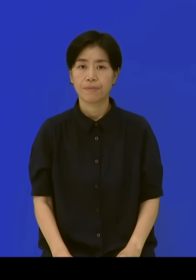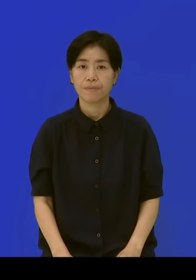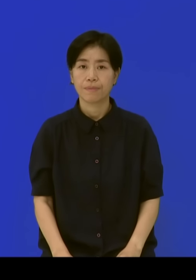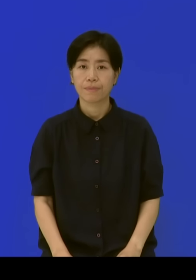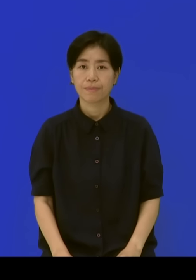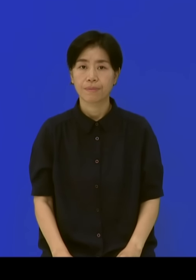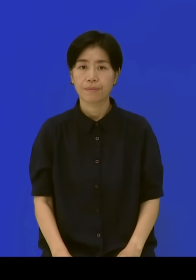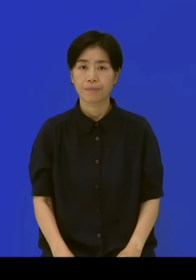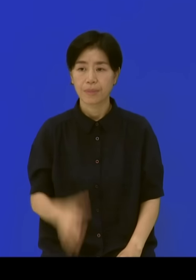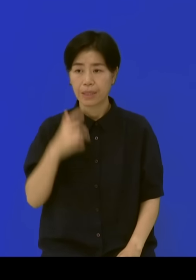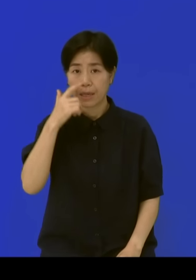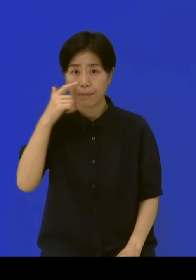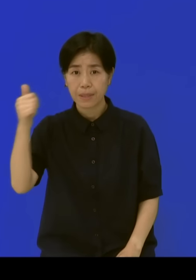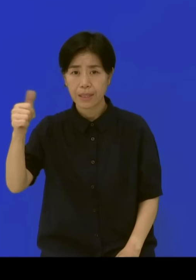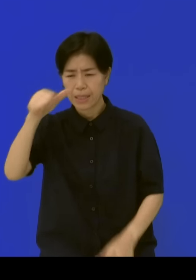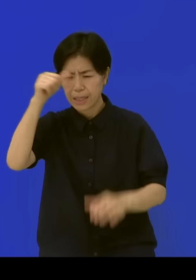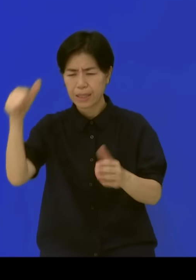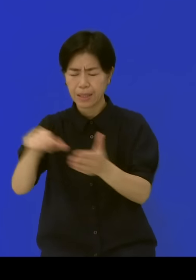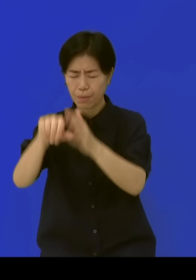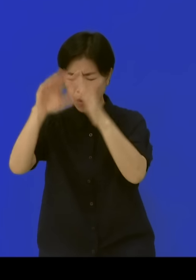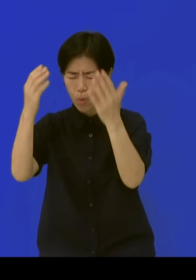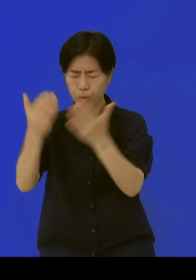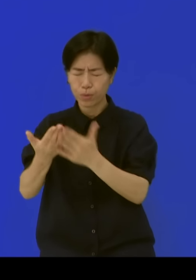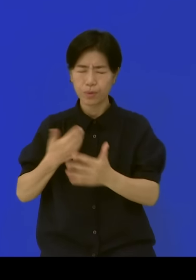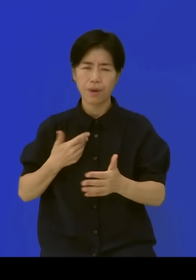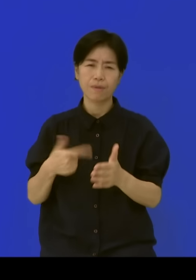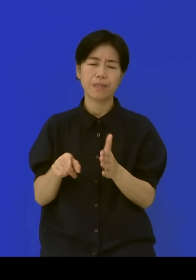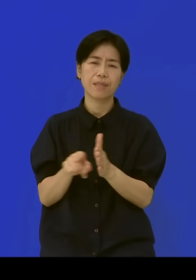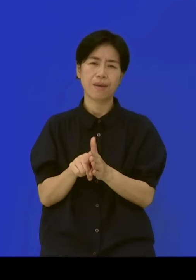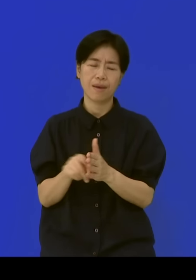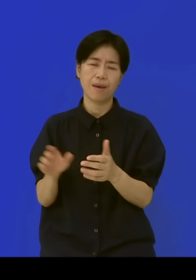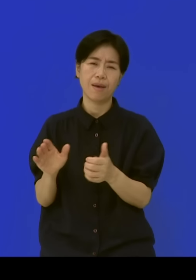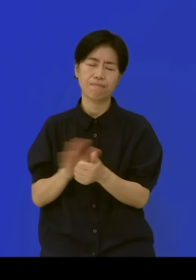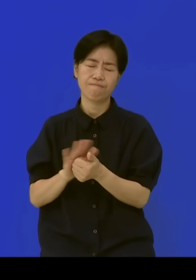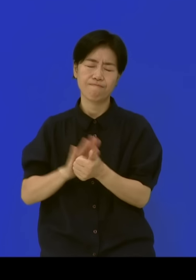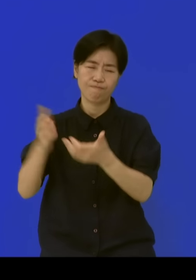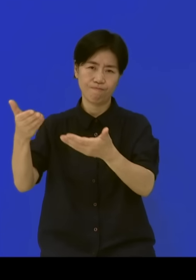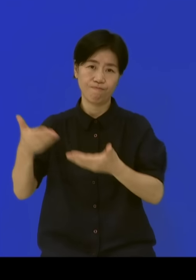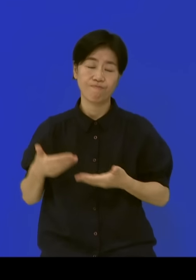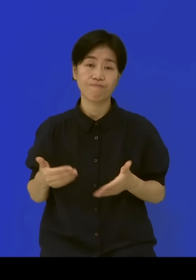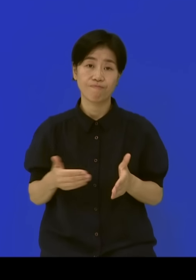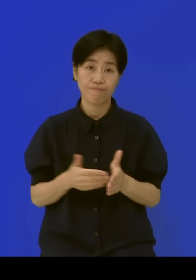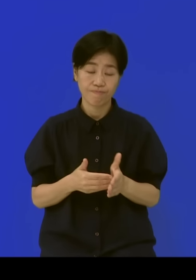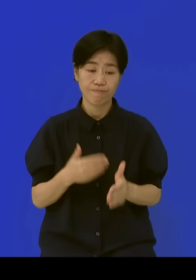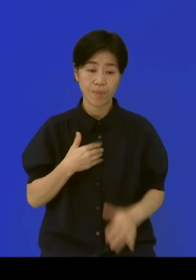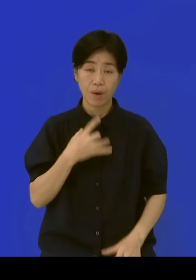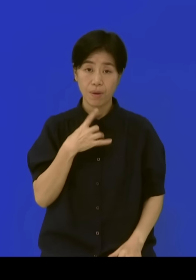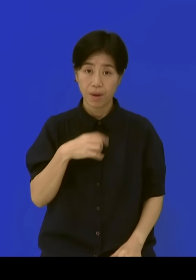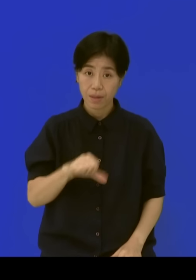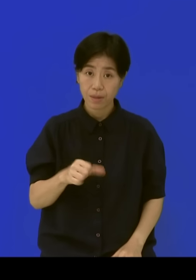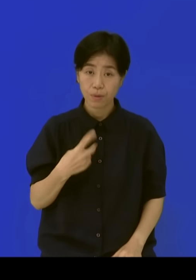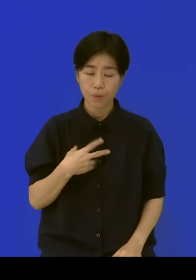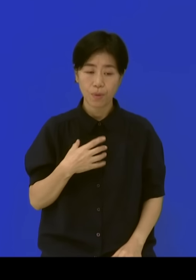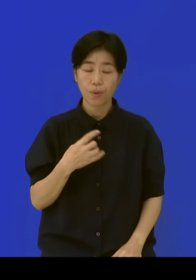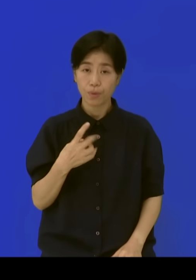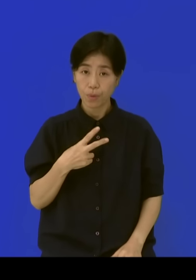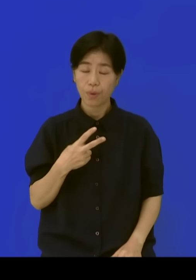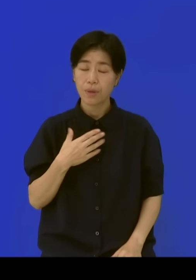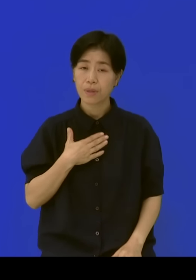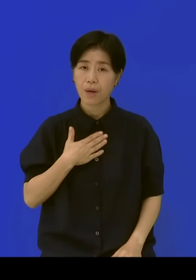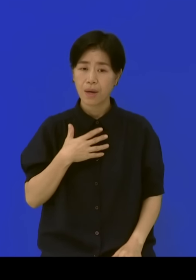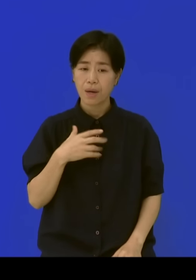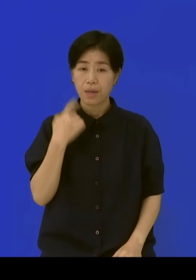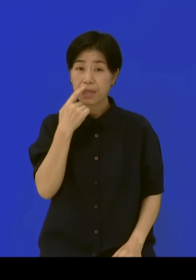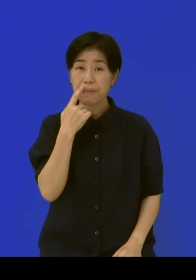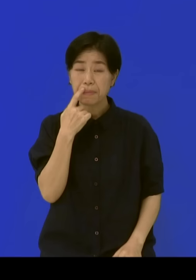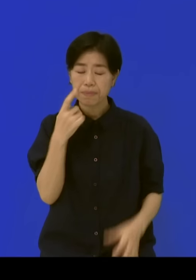아버지가 저한테 많이 내어주셨거든요. 네. 제가 외아들로 태어나고 장애를 갖고 태어난 이후부터 되게 많이 신경을 쓰시고